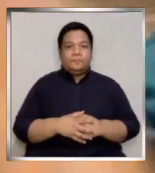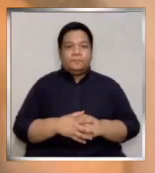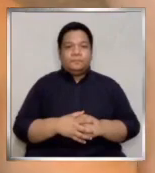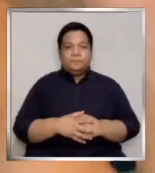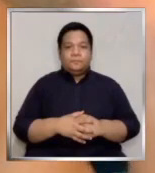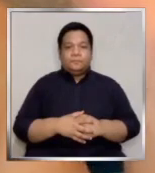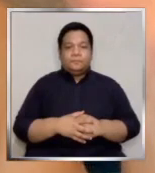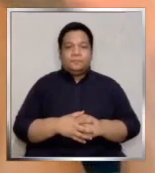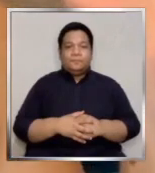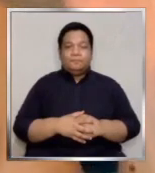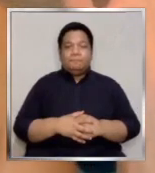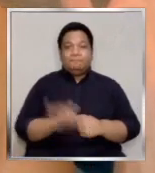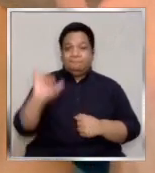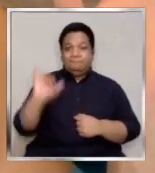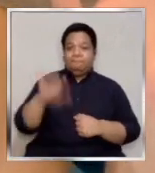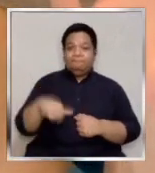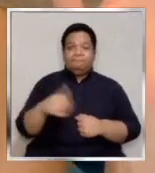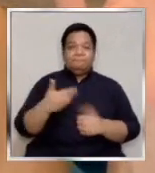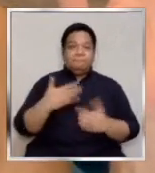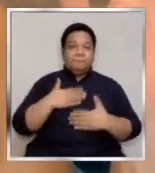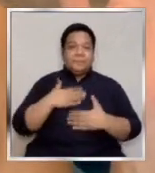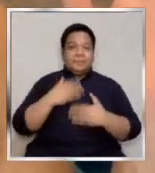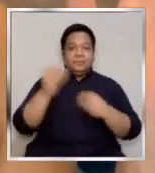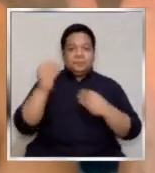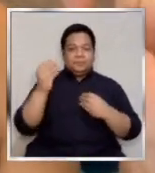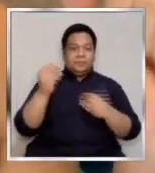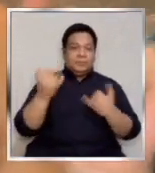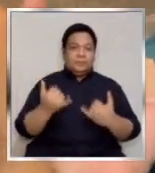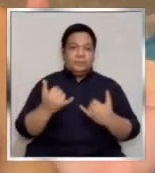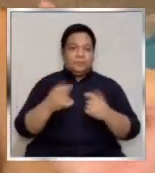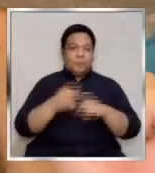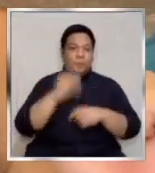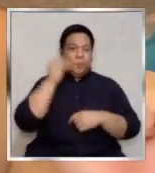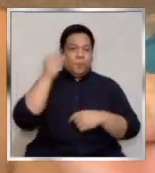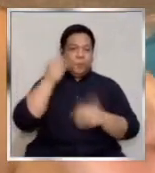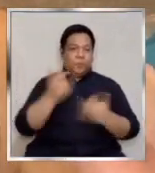At yan ang aking chika from home ngayong Thursday night. Ako po si Iya Arellano.